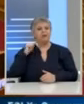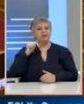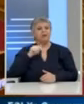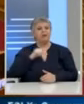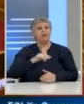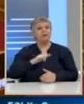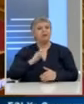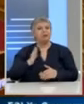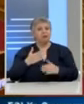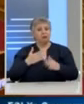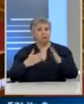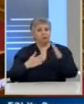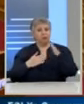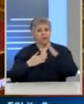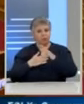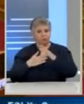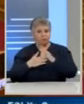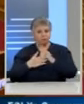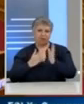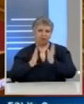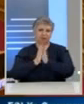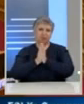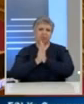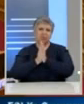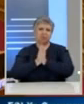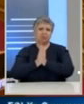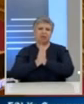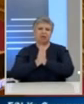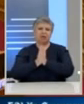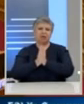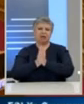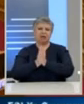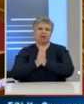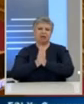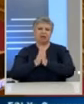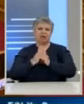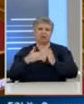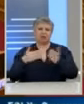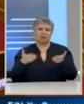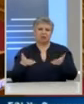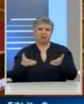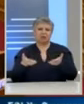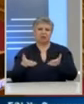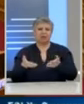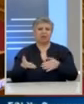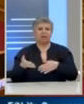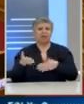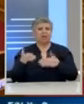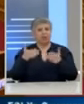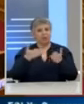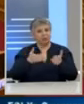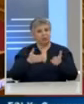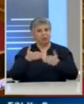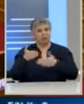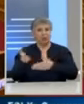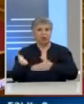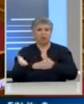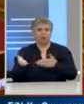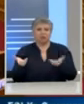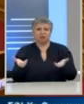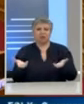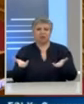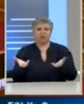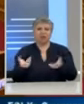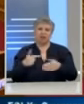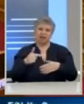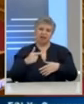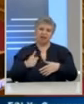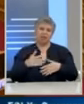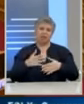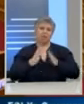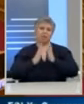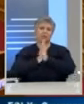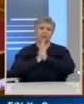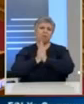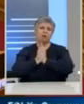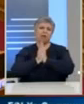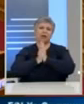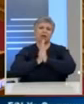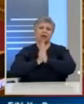την κουβέντα. Για ποιον τη λέτε? Είτε δια αυτούς είτε δια αλλήλους. Σας παρακαλώ πολύ. Μα σας